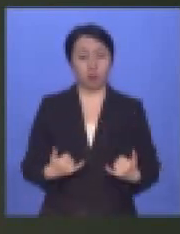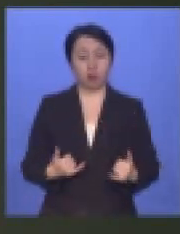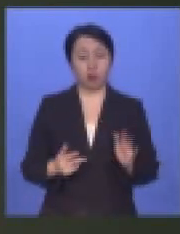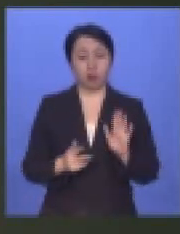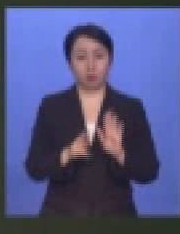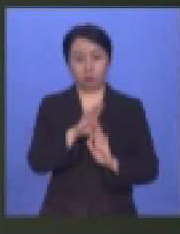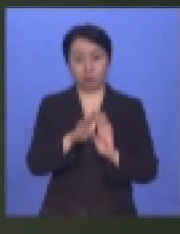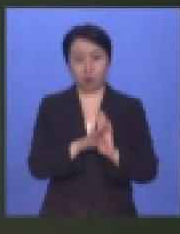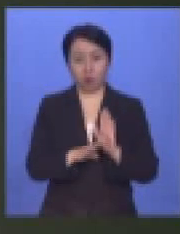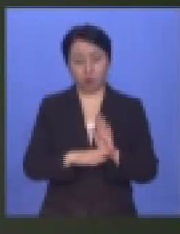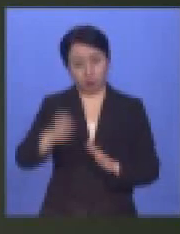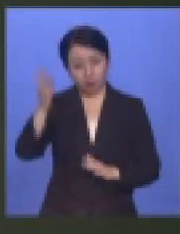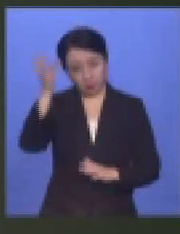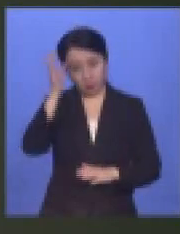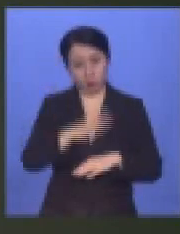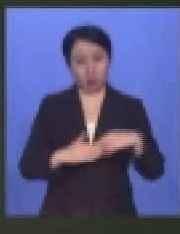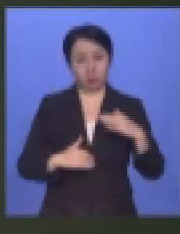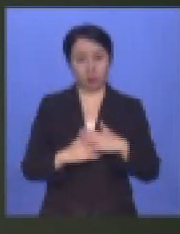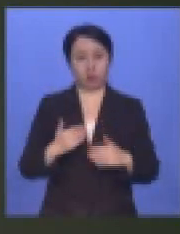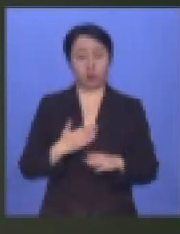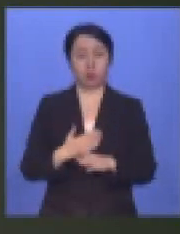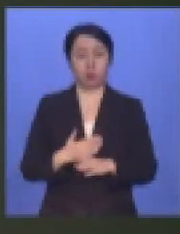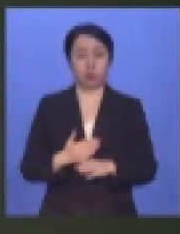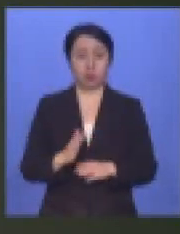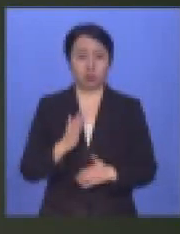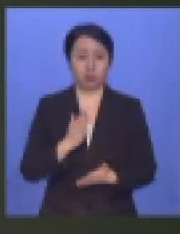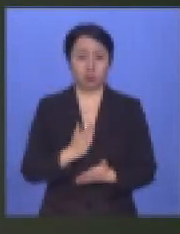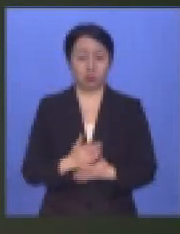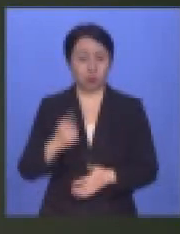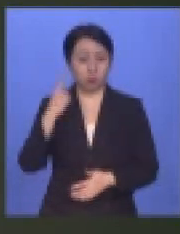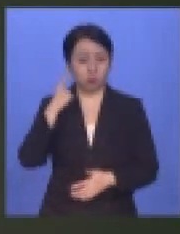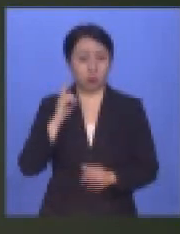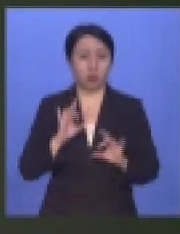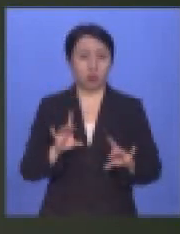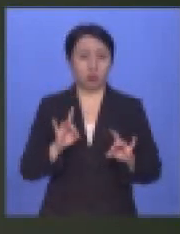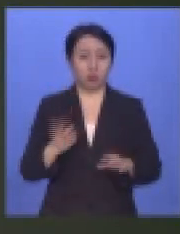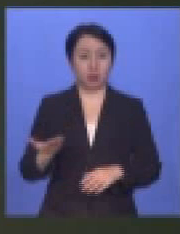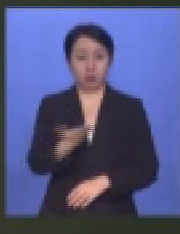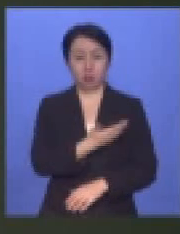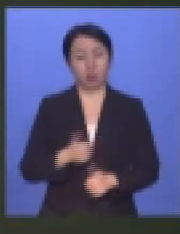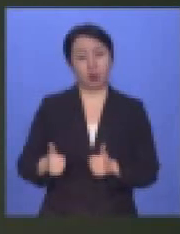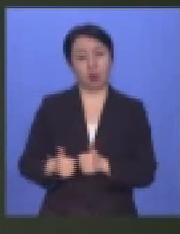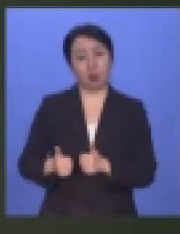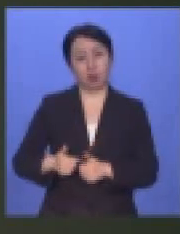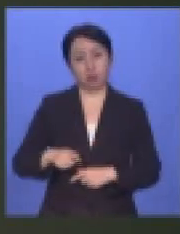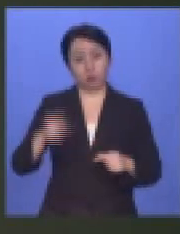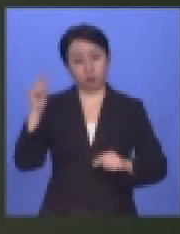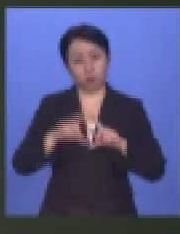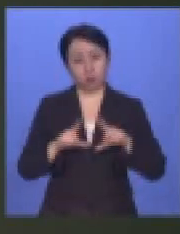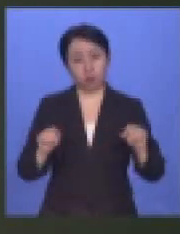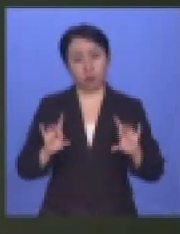по программе, есть теоретические и практические части. На теоретические части мы выслушаем доклады наших коллег из других школ,